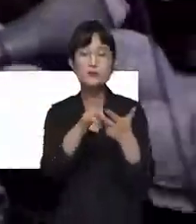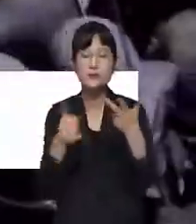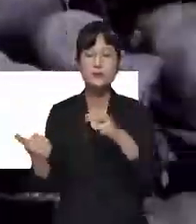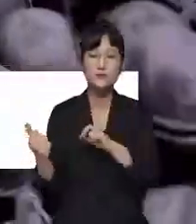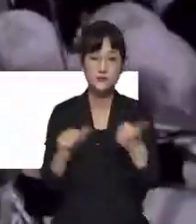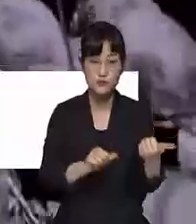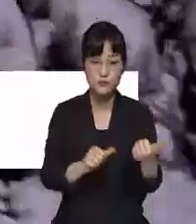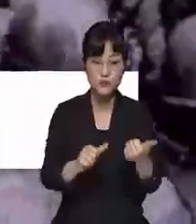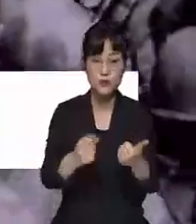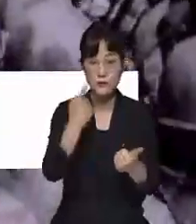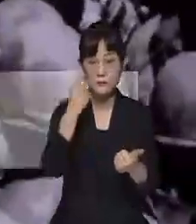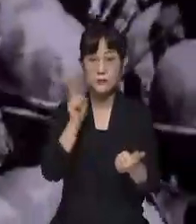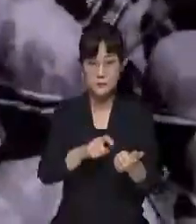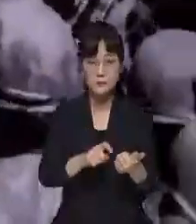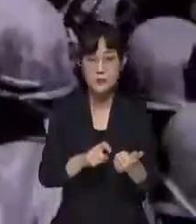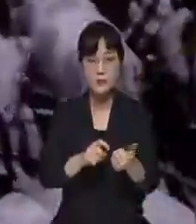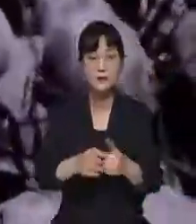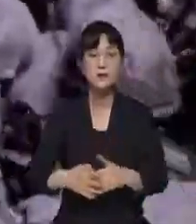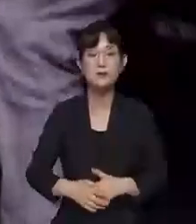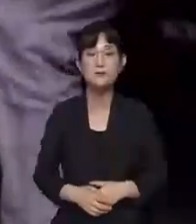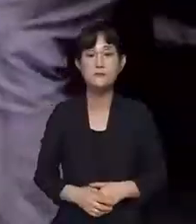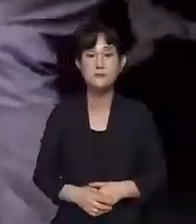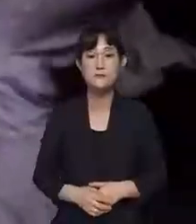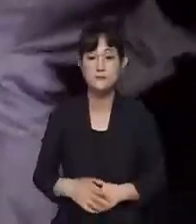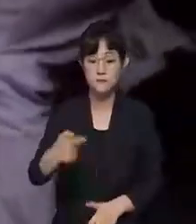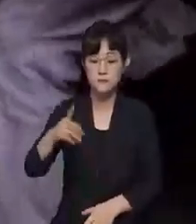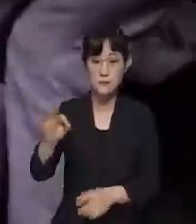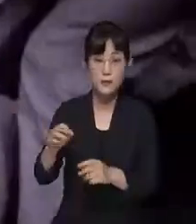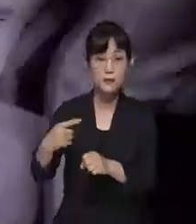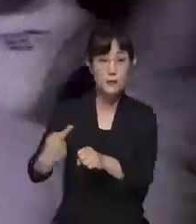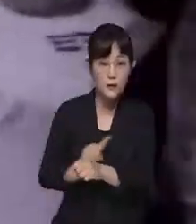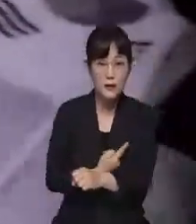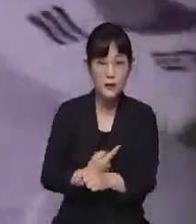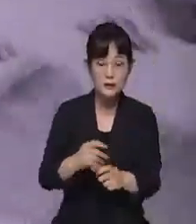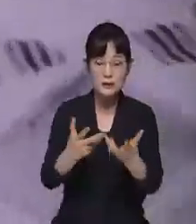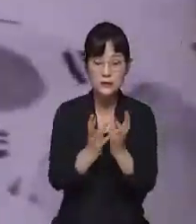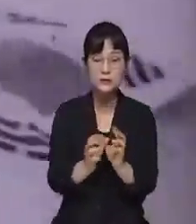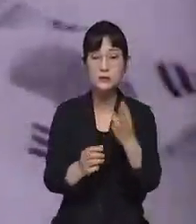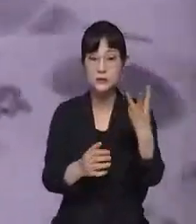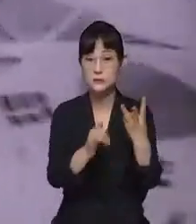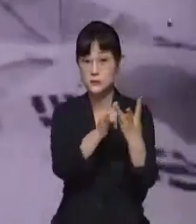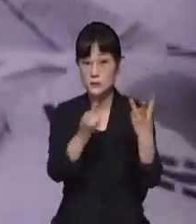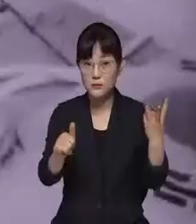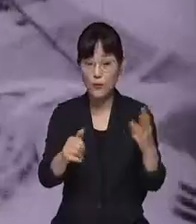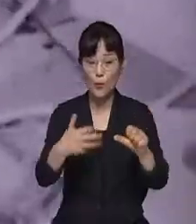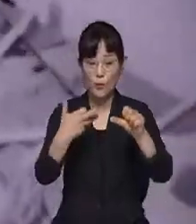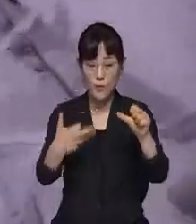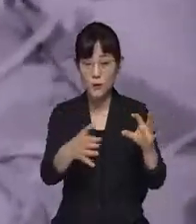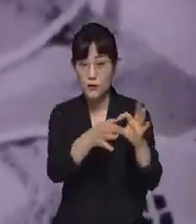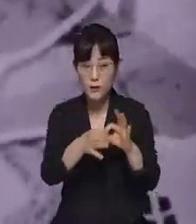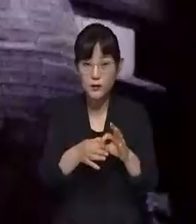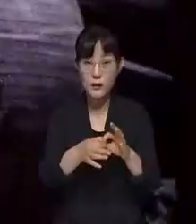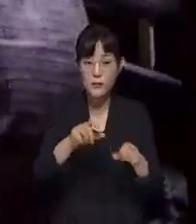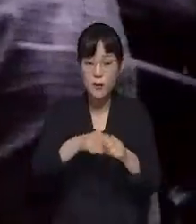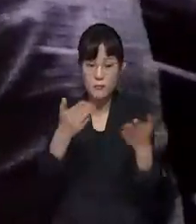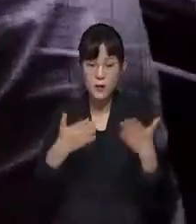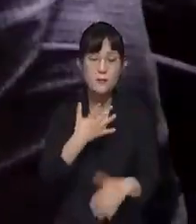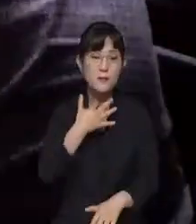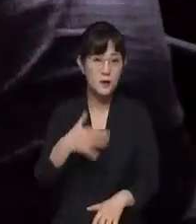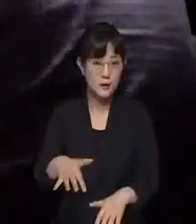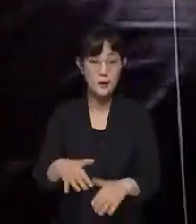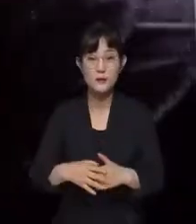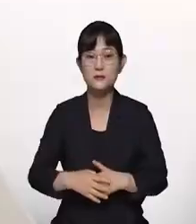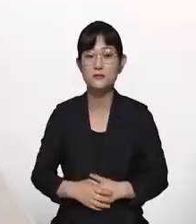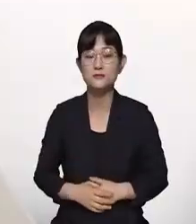7명이 추가로 확인됐기 때문입니다. 정사령관을 제외한 공수여단장 3명은 5.18과 관련해 처벌받은 적이 없습니다.